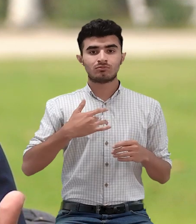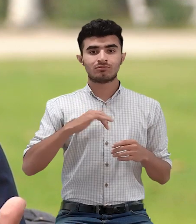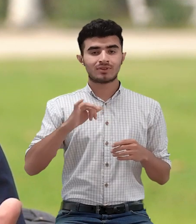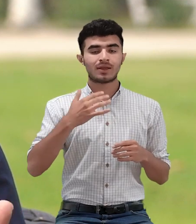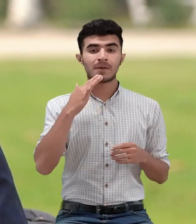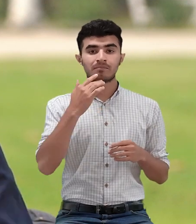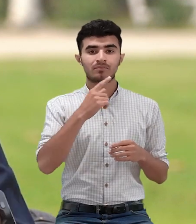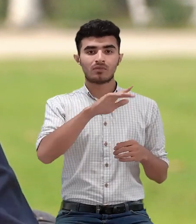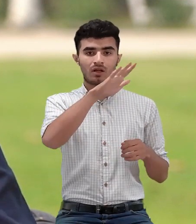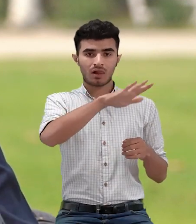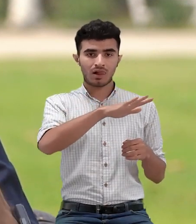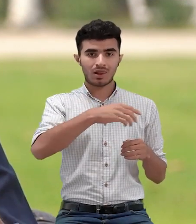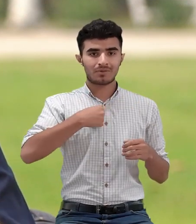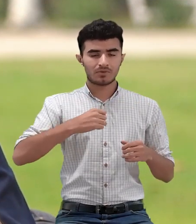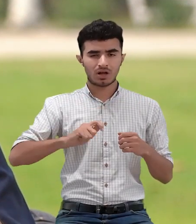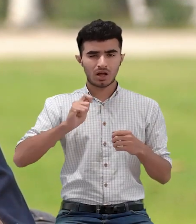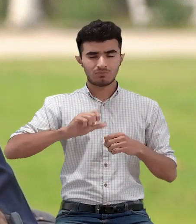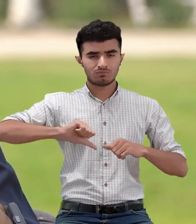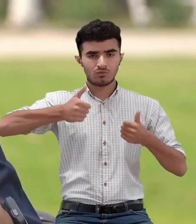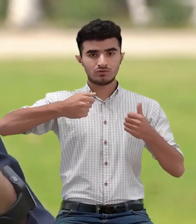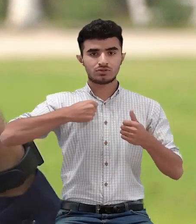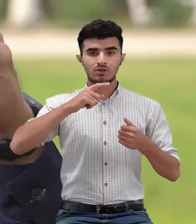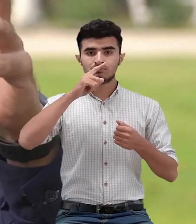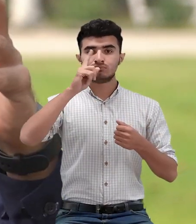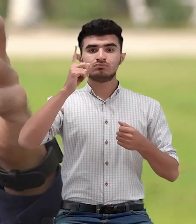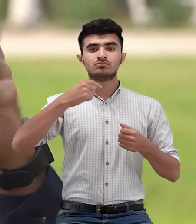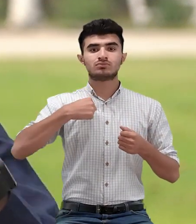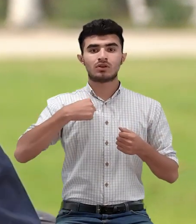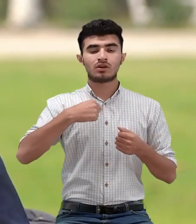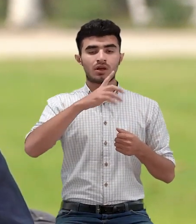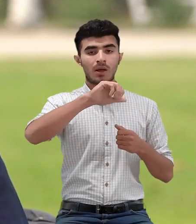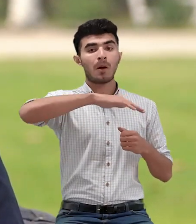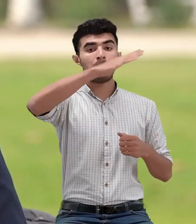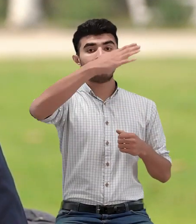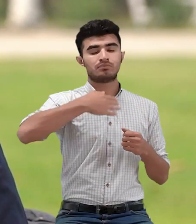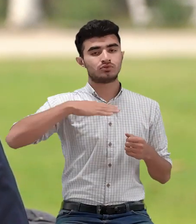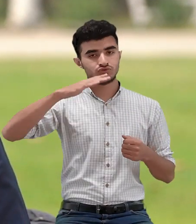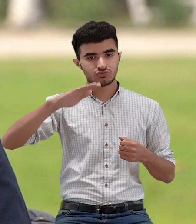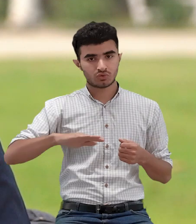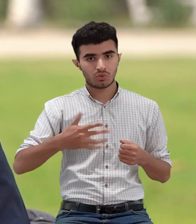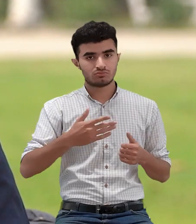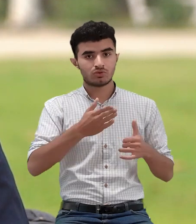हूँ कि शायद मैं छोटा, मुझे अब छोटा समझा जाएगा, ये मुझसे बड़ा हो गया है, मैं छोटा हो